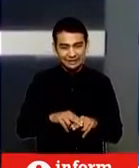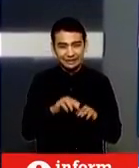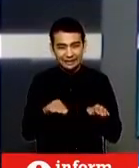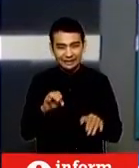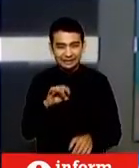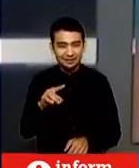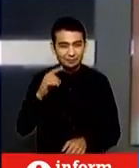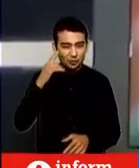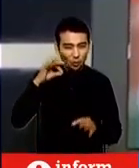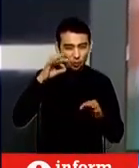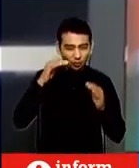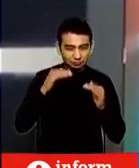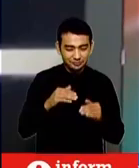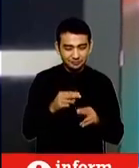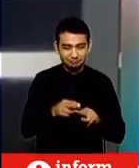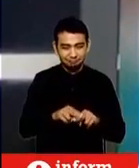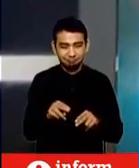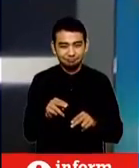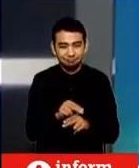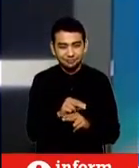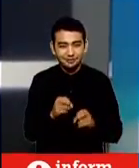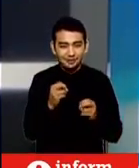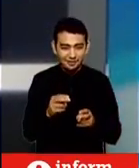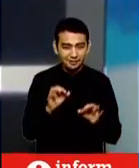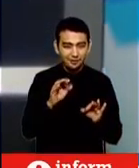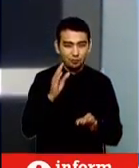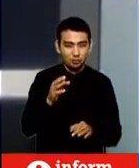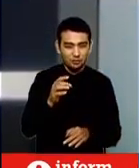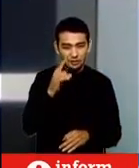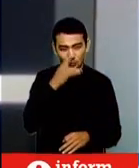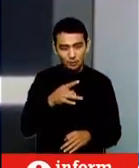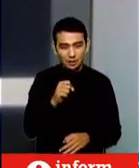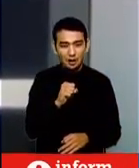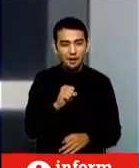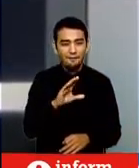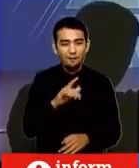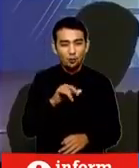психическими расстройствами. Об этом рассказали на республиканском августовском совещании.